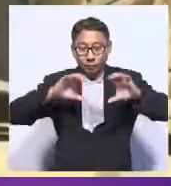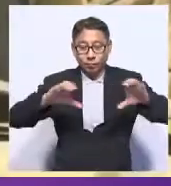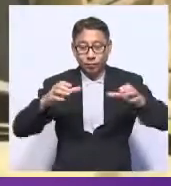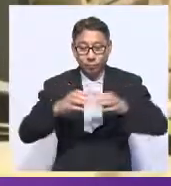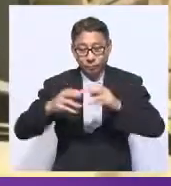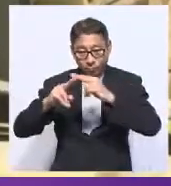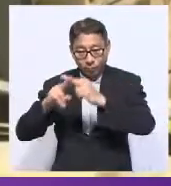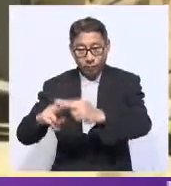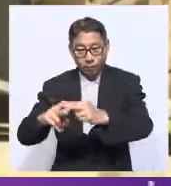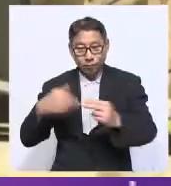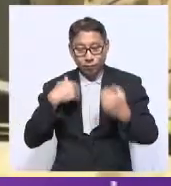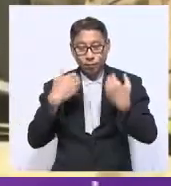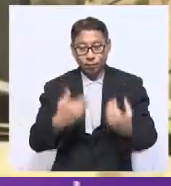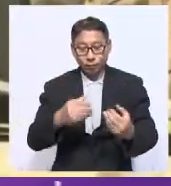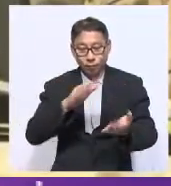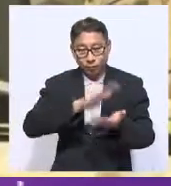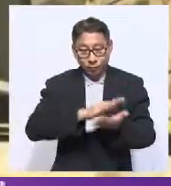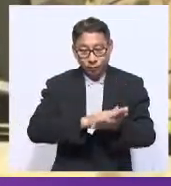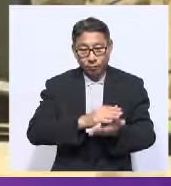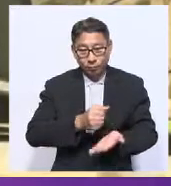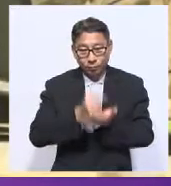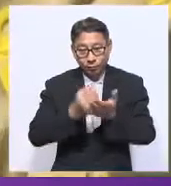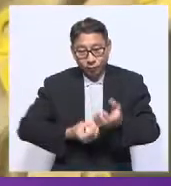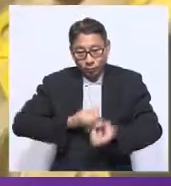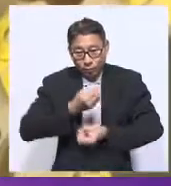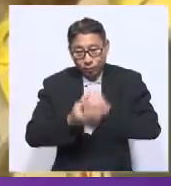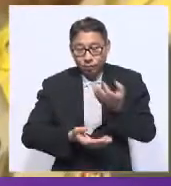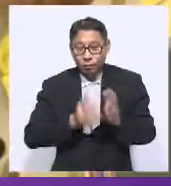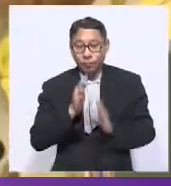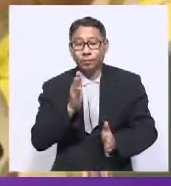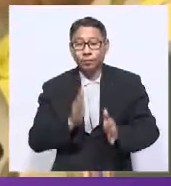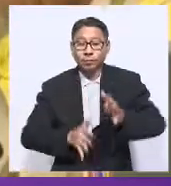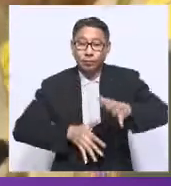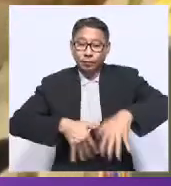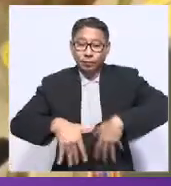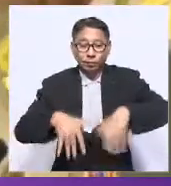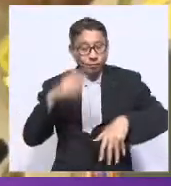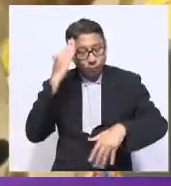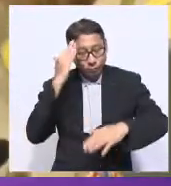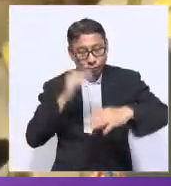เอกชนรวมทั้งสถาบันการศึกษาช่วยกันนำเสนอให้ประชาชนได้รับท